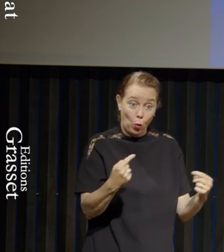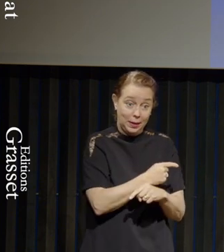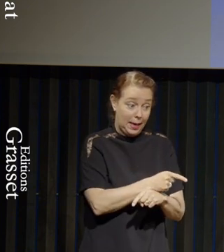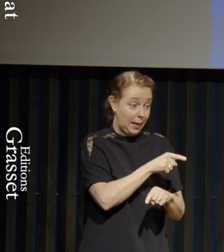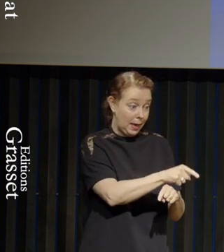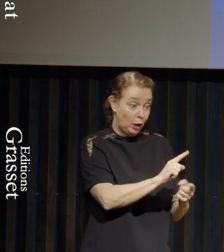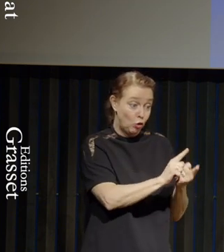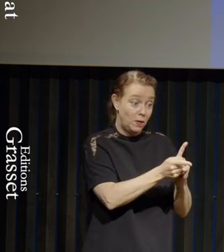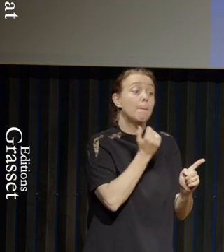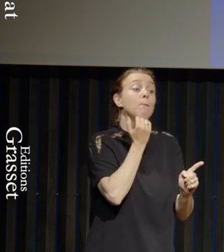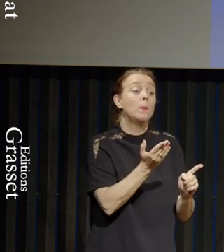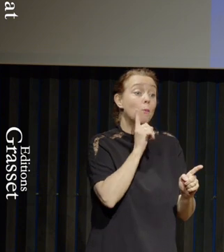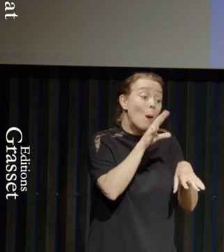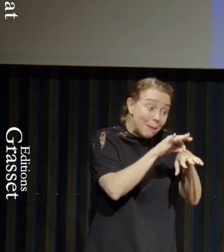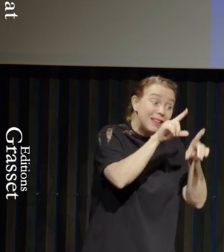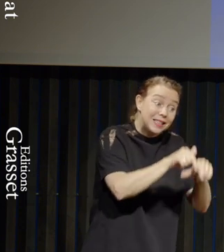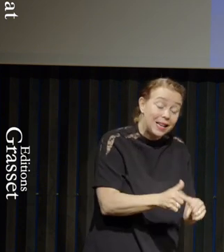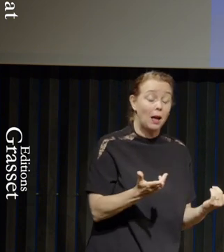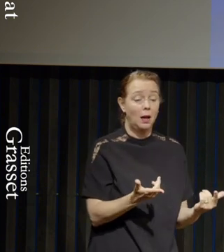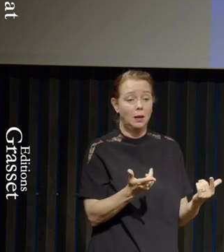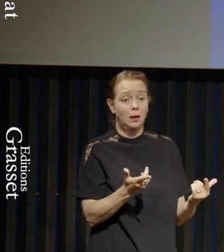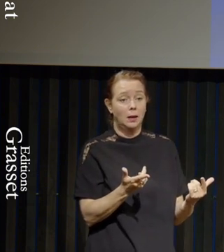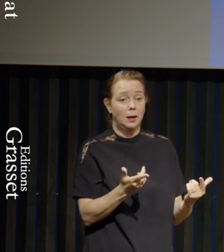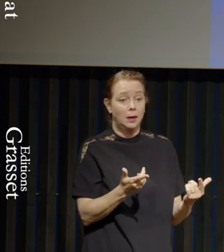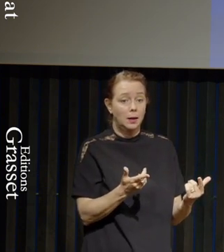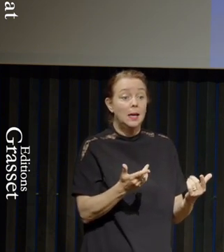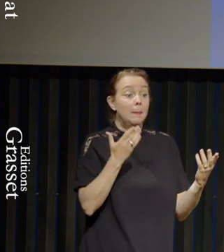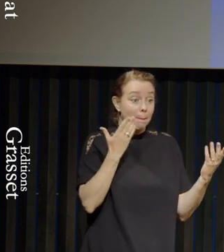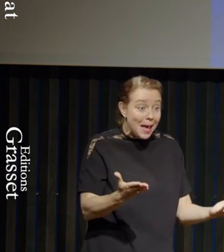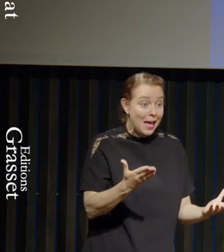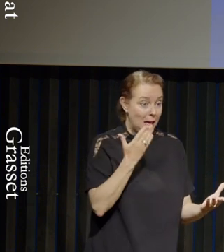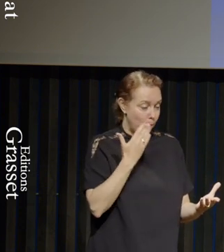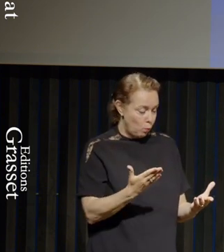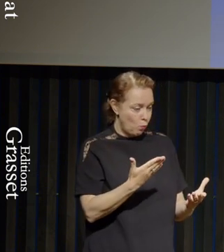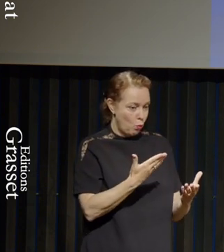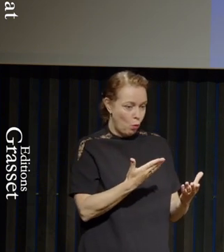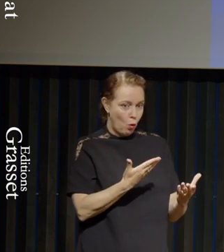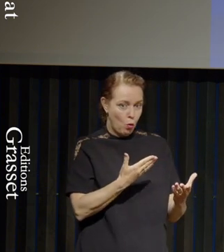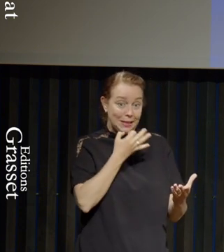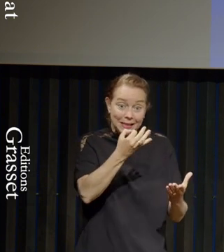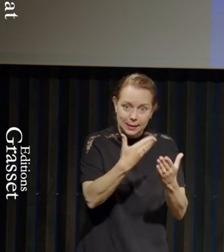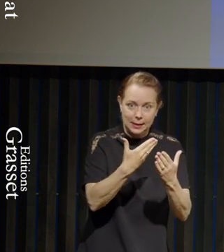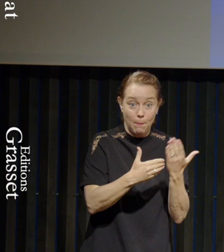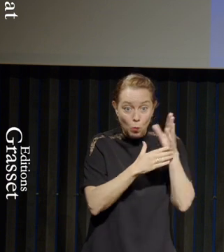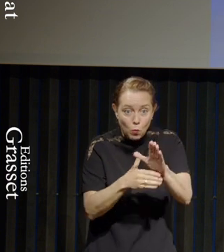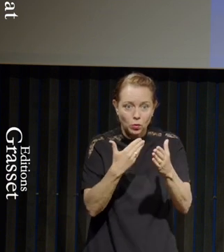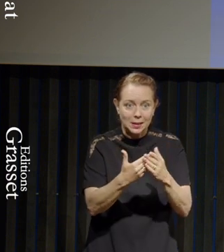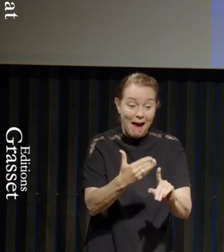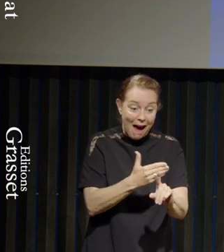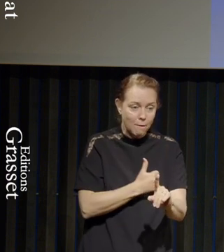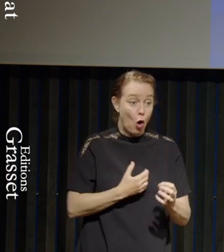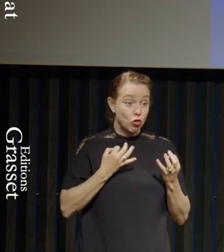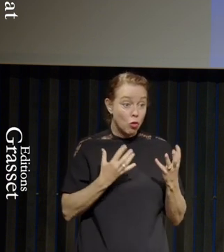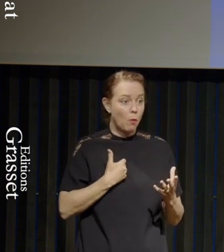fait de la maladie. Et pour le rendre perceptible, il fallait que je décrive ces patients. Donc, il fallait que je prenne le temps